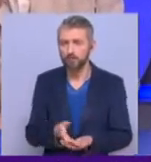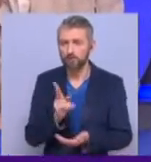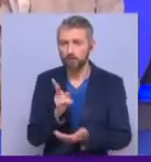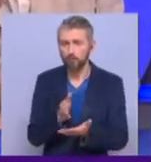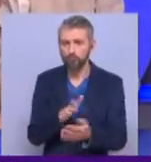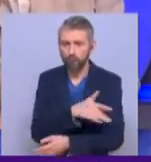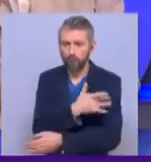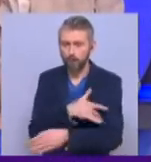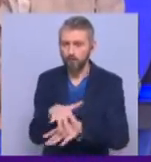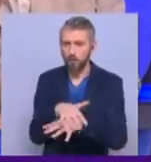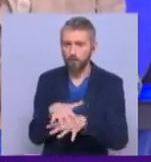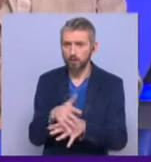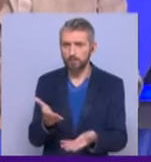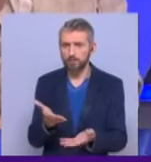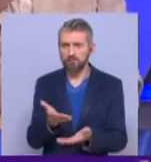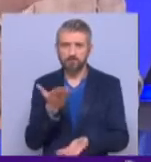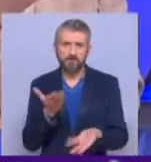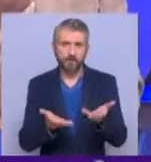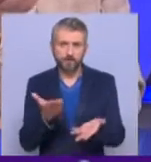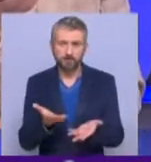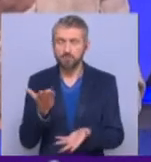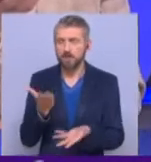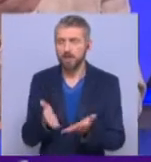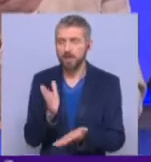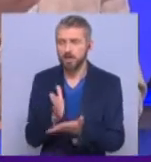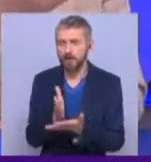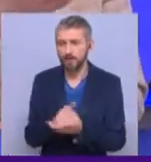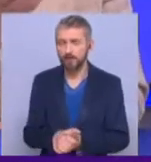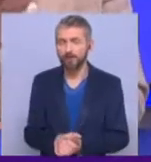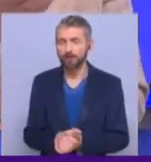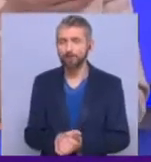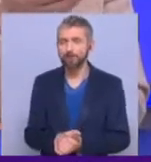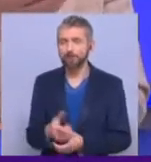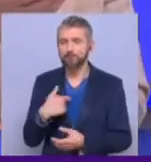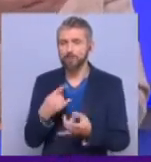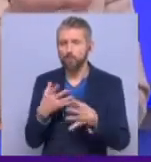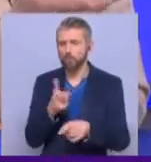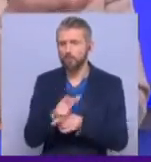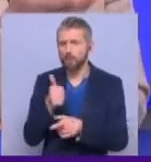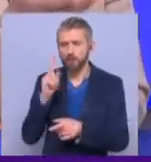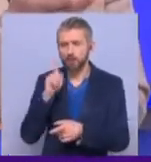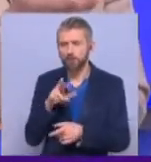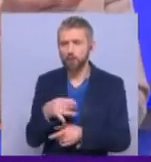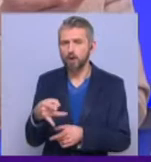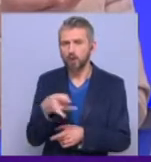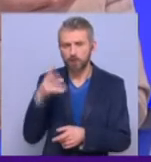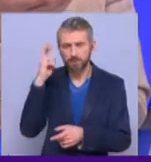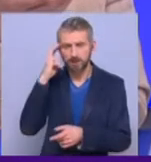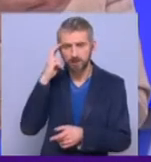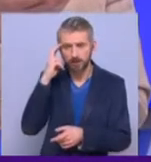слуга народа. Наверное. Ну, наверное, же есть. То есть там же у них же есть. Я просто очень хорошо знаю, что вот по районам Киева